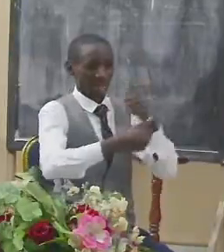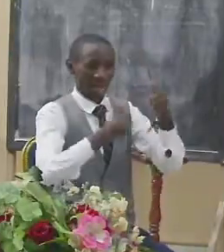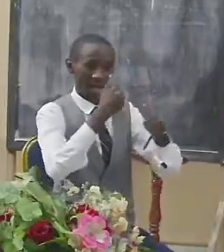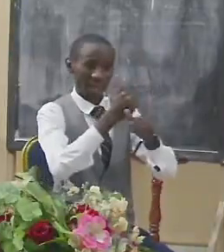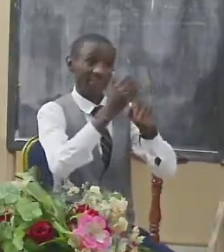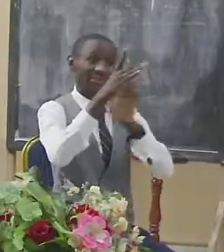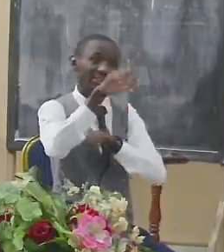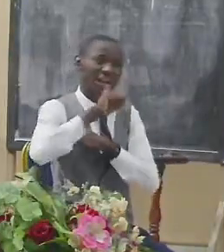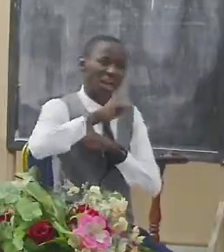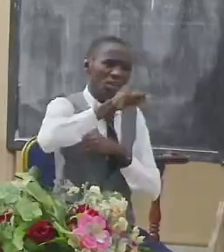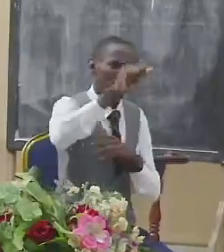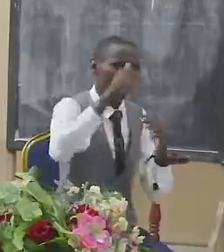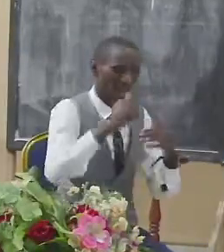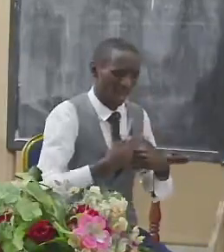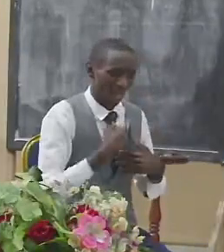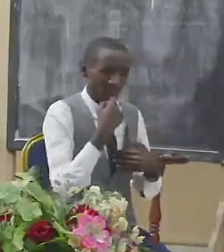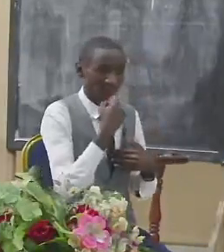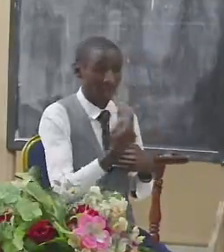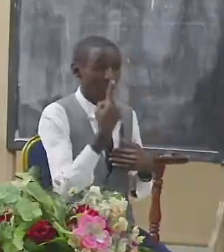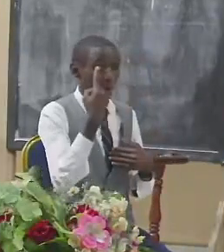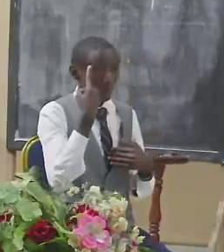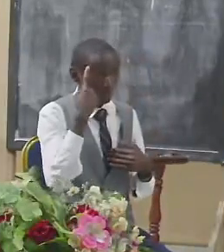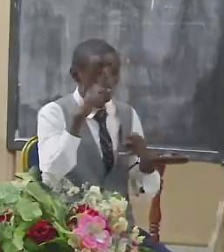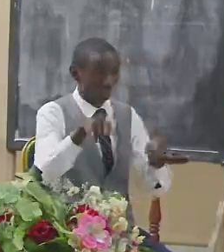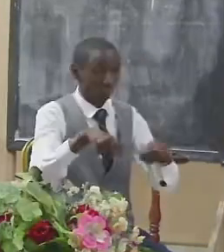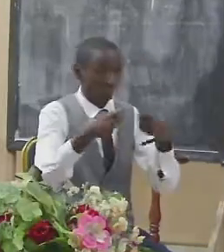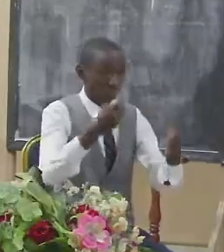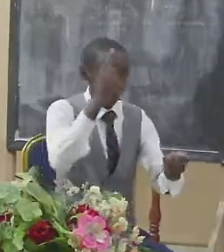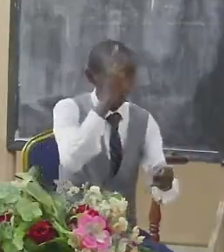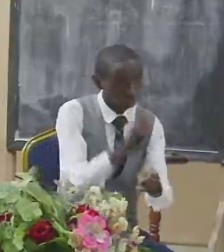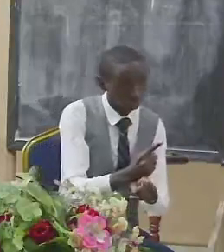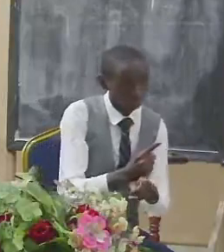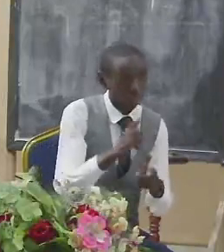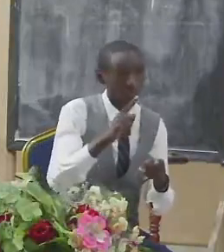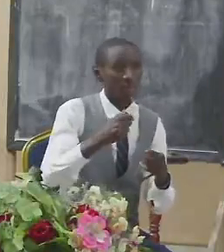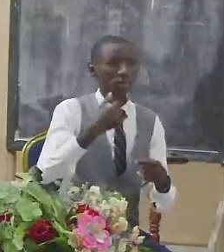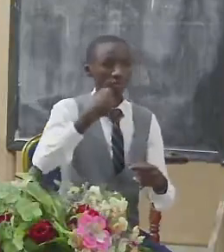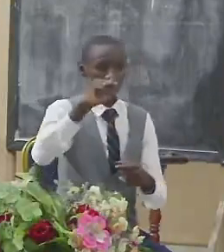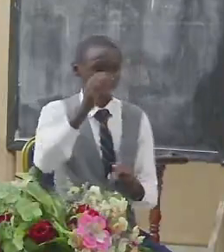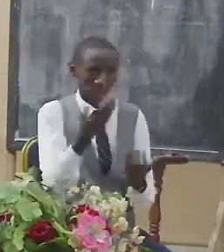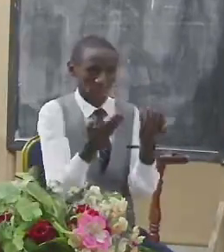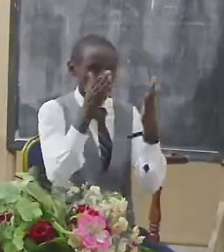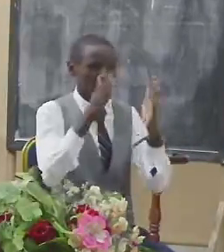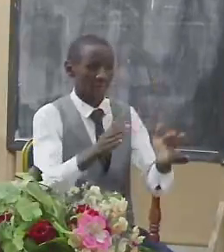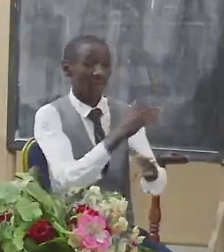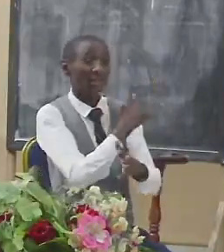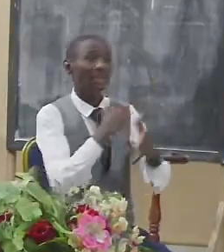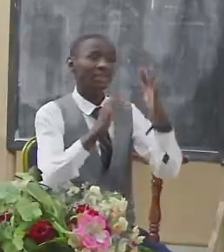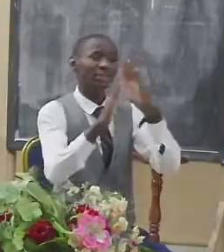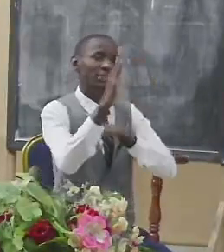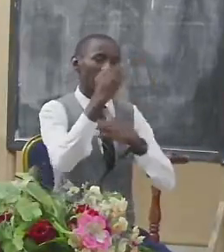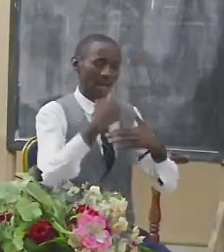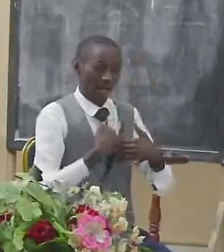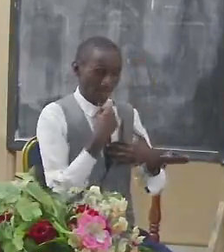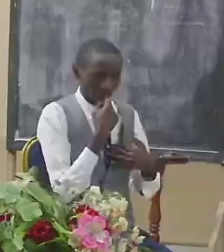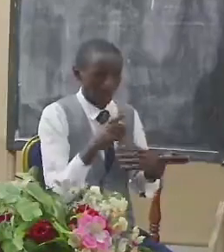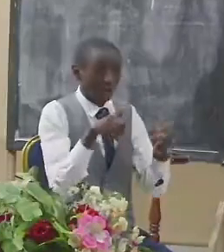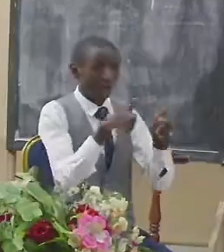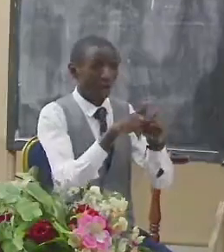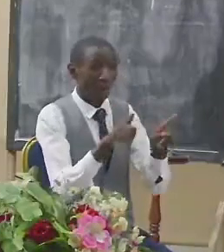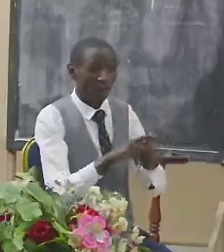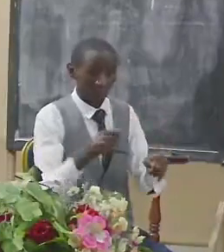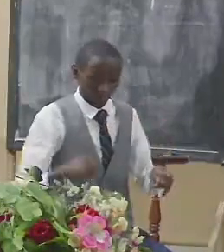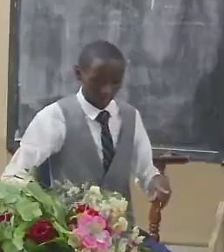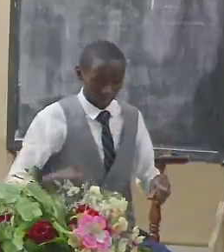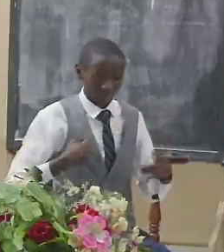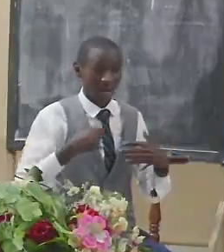peke alisema. Pour confirmer. Juu ya kuthibitisha. Et il a dit na de même que j'ai été envoyé kama vile Yohana